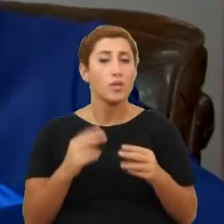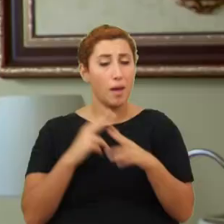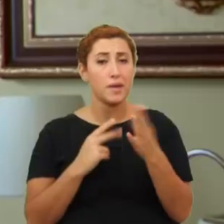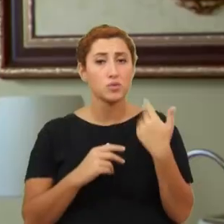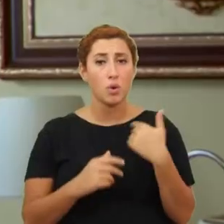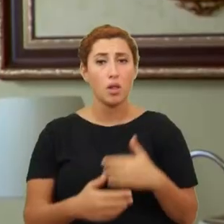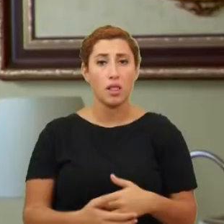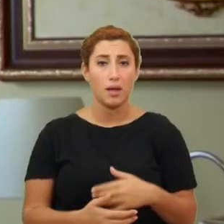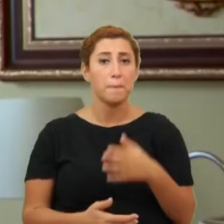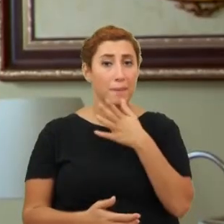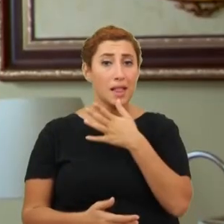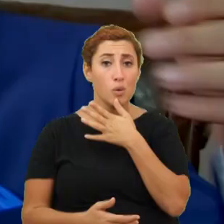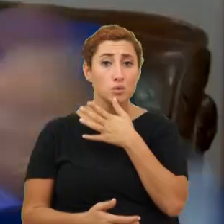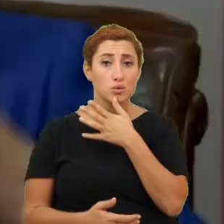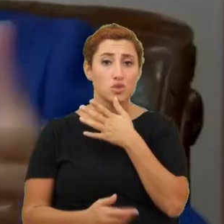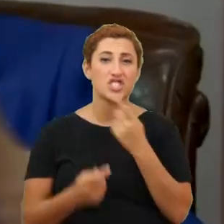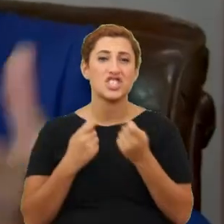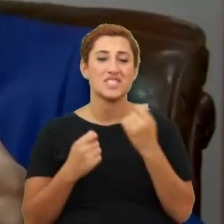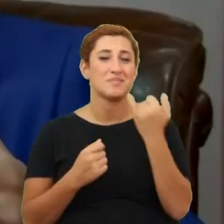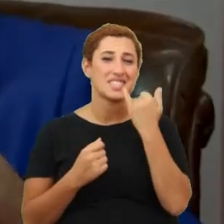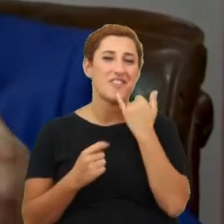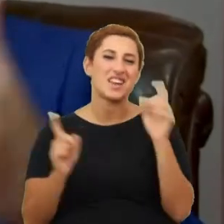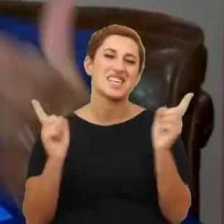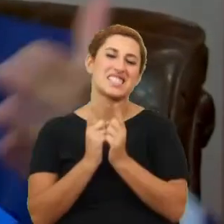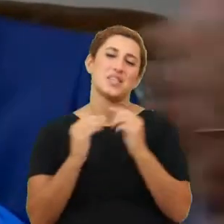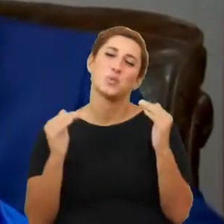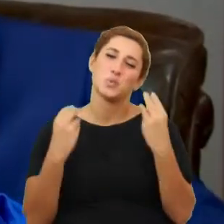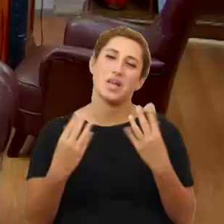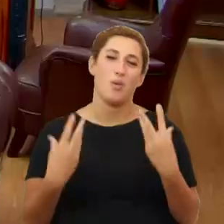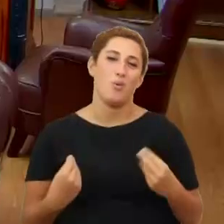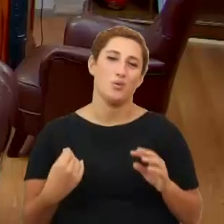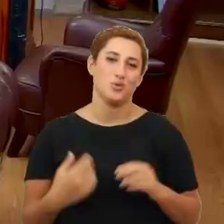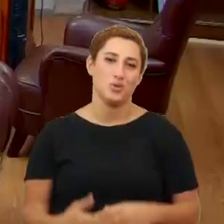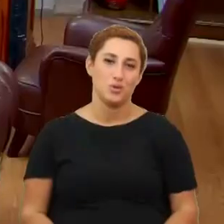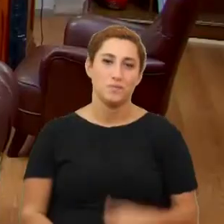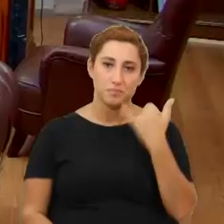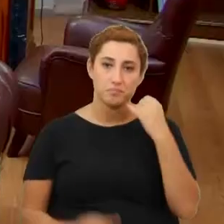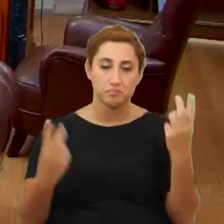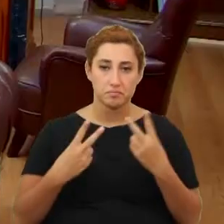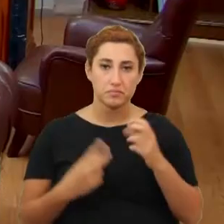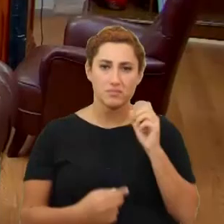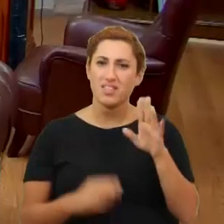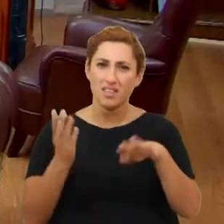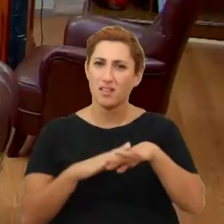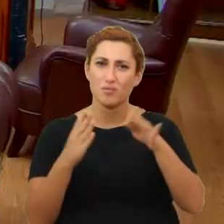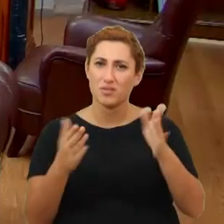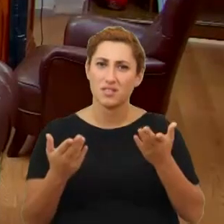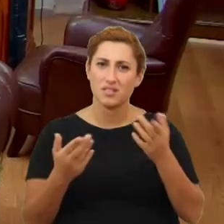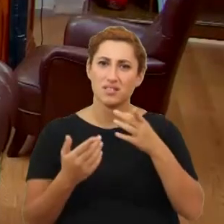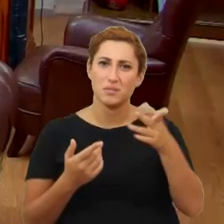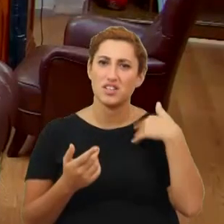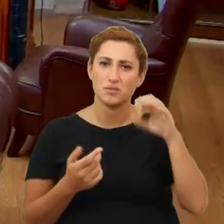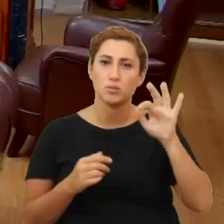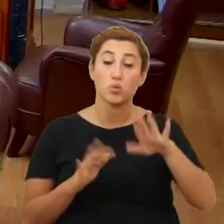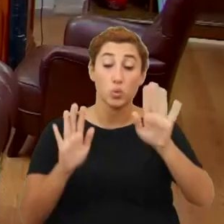hemen söyle. Biliyorsun, iş ziyaretinin kısası makbuldür. Ne anlatıyorsun sen ya? Ya ben şimdi...